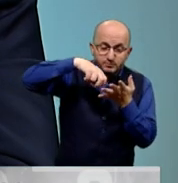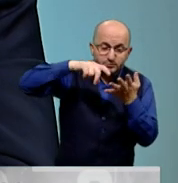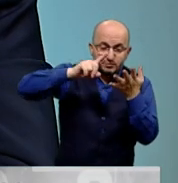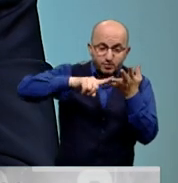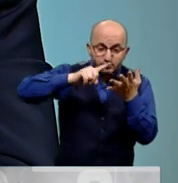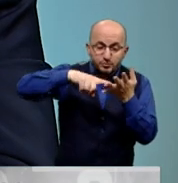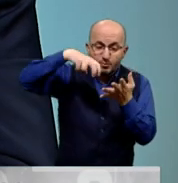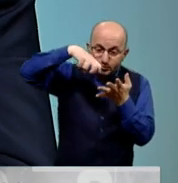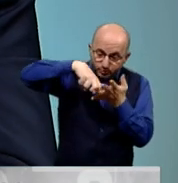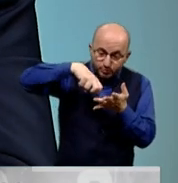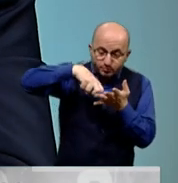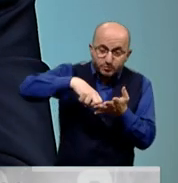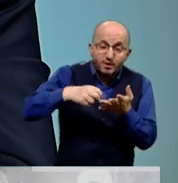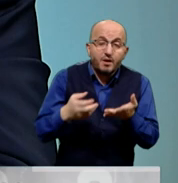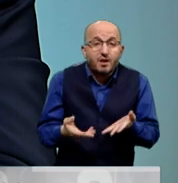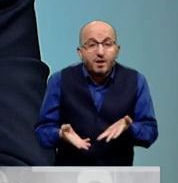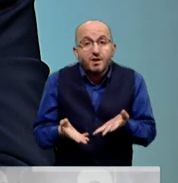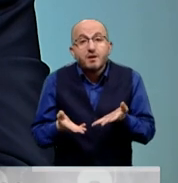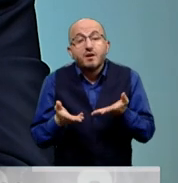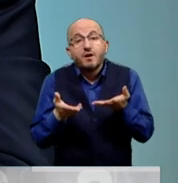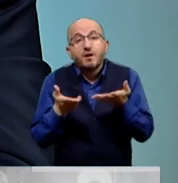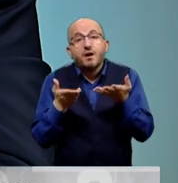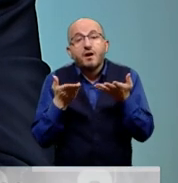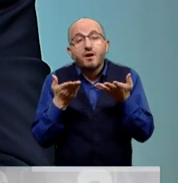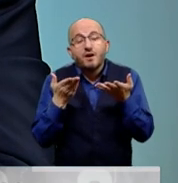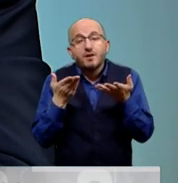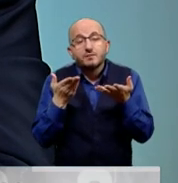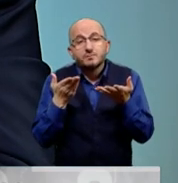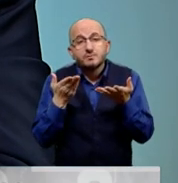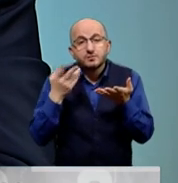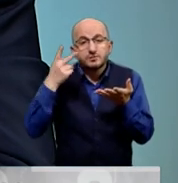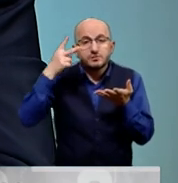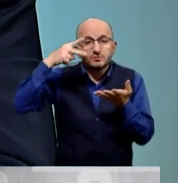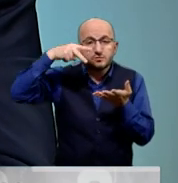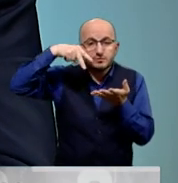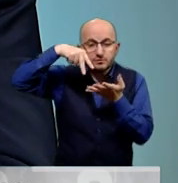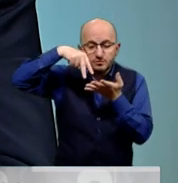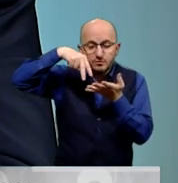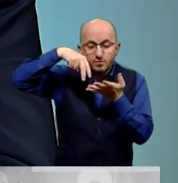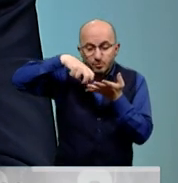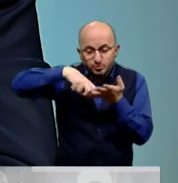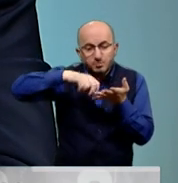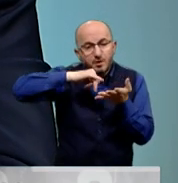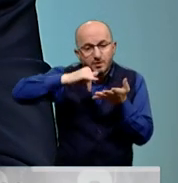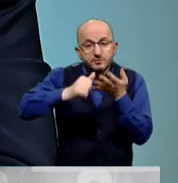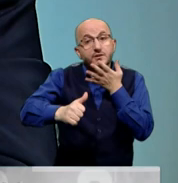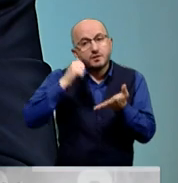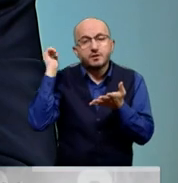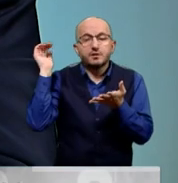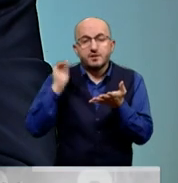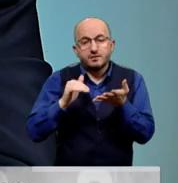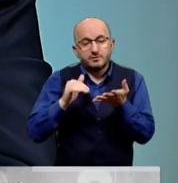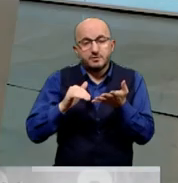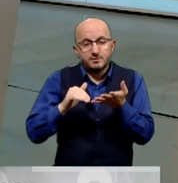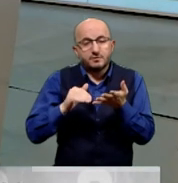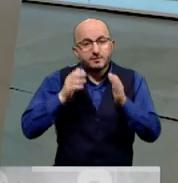rekatta oturup da Ayağa kalkma pozisyonuna geçmiş ama Oturmaya daha yakınsa o geri döner ve